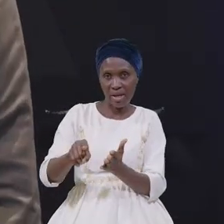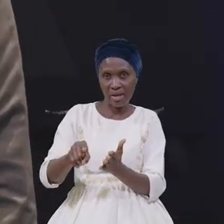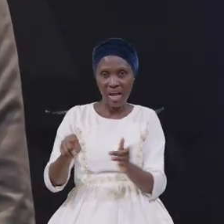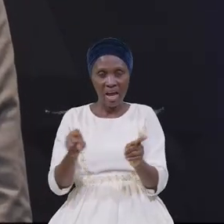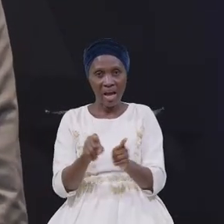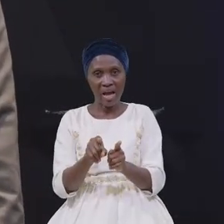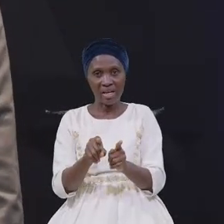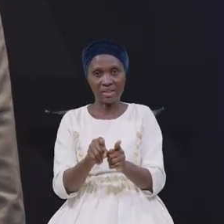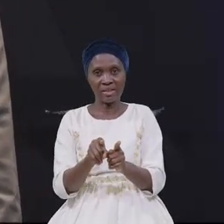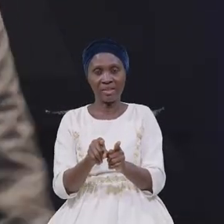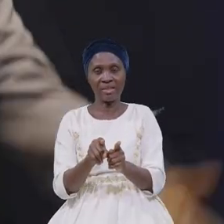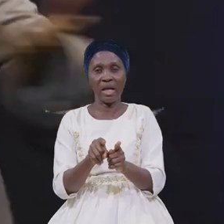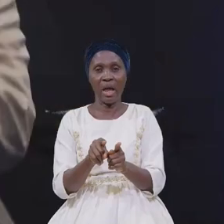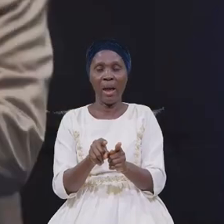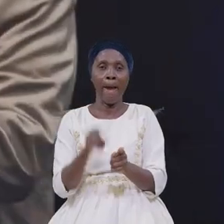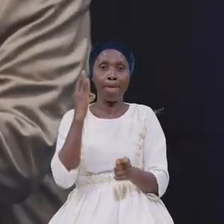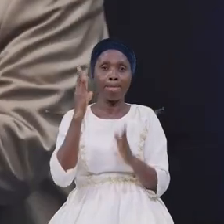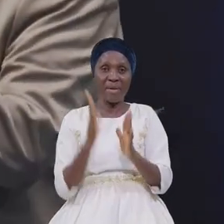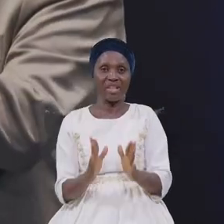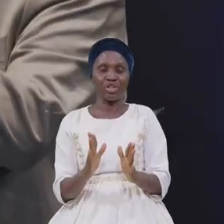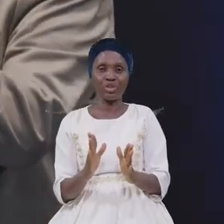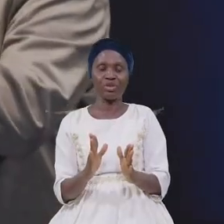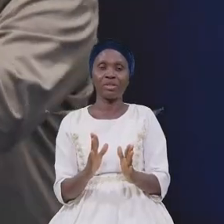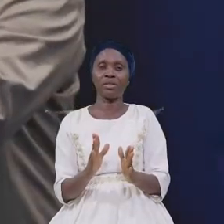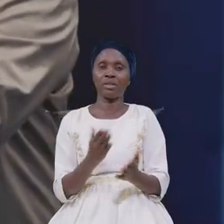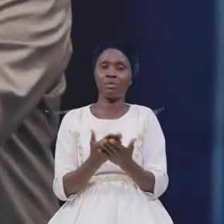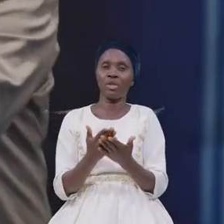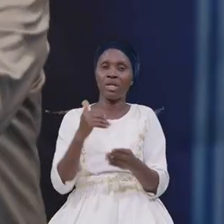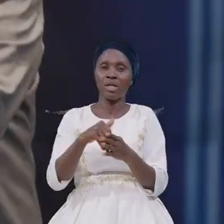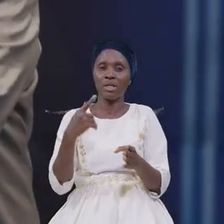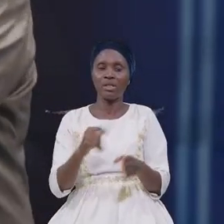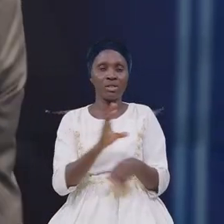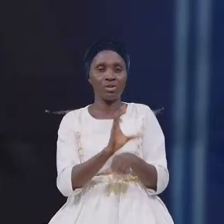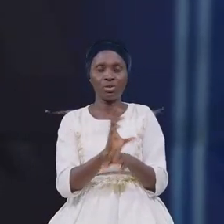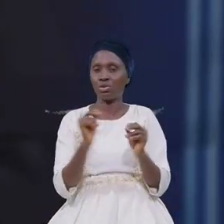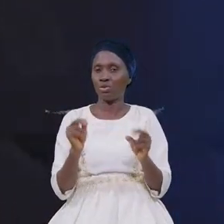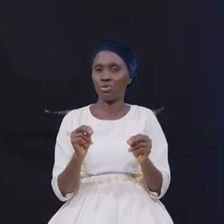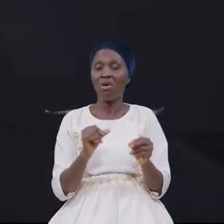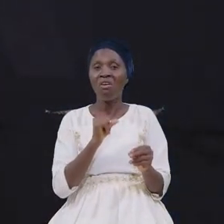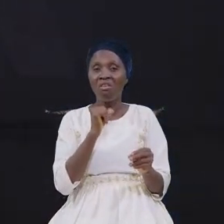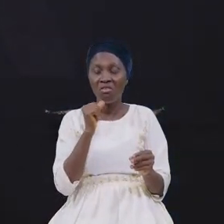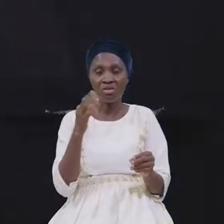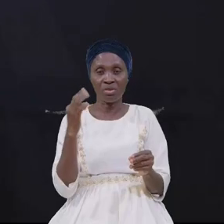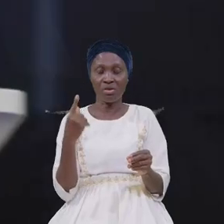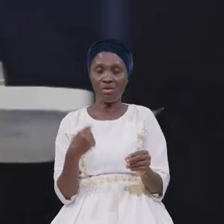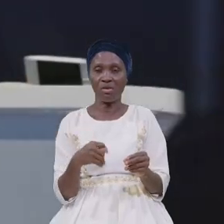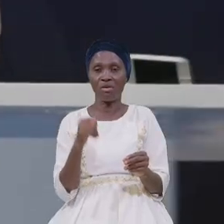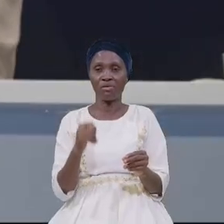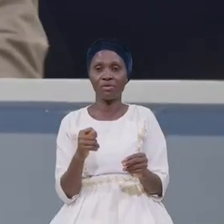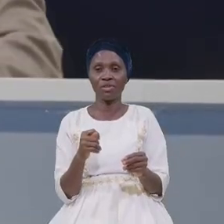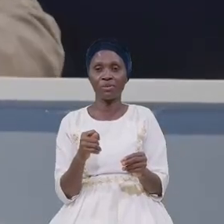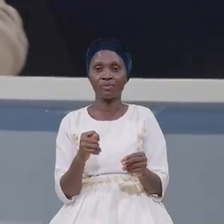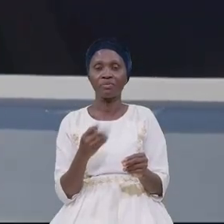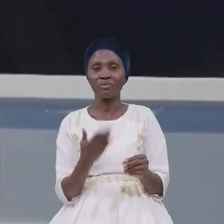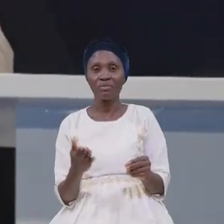payé à l'église. Ce n'est pas la longueur, la distance que